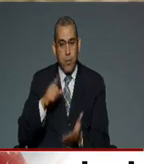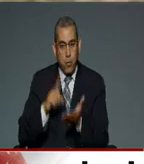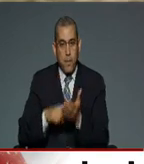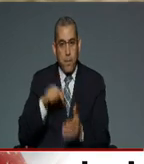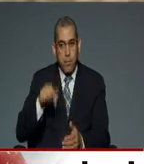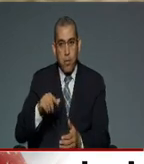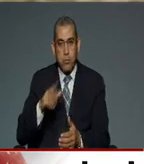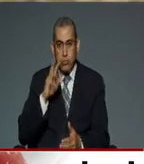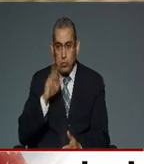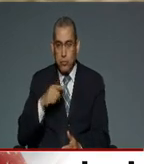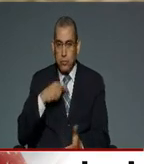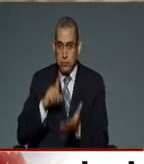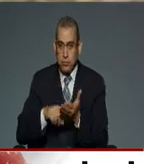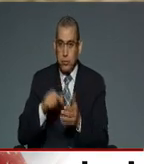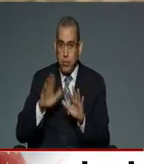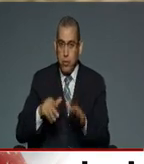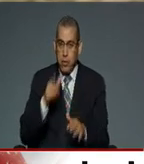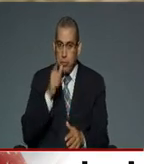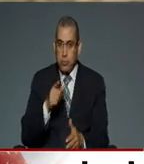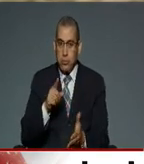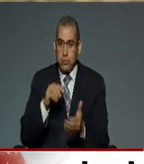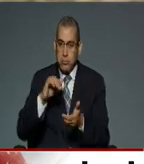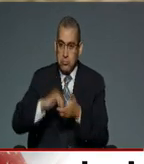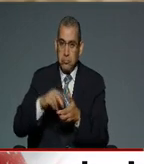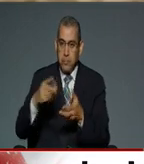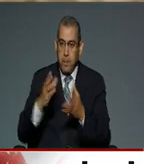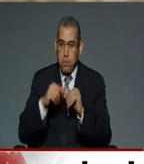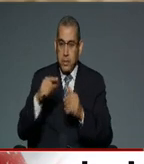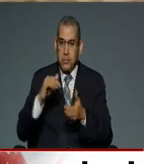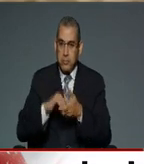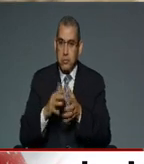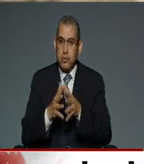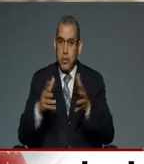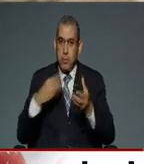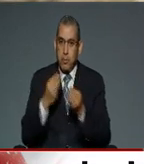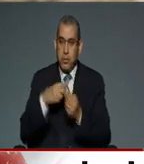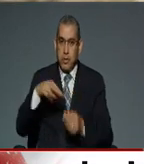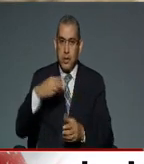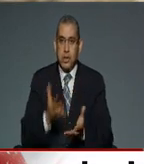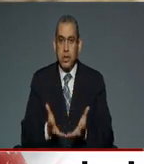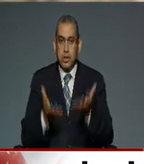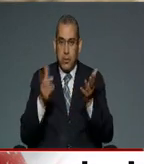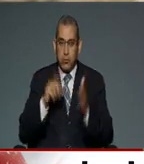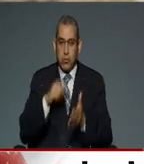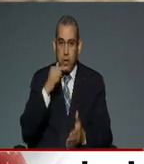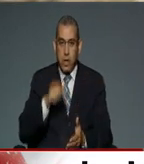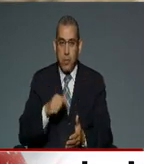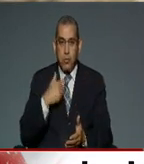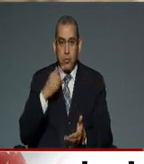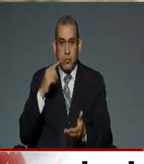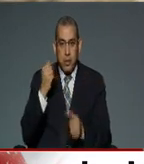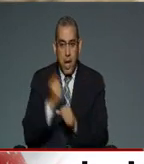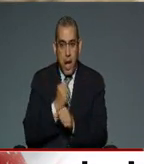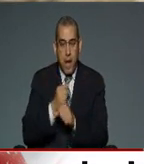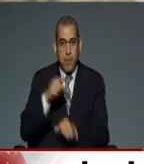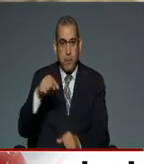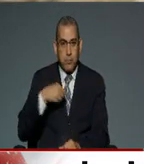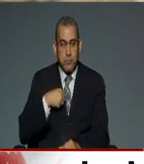هو بمثابه اعجاز في العلاقات الدوليه بين البلدان وخاصه فيما يتعلق